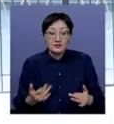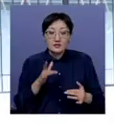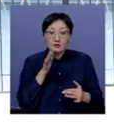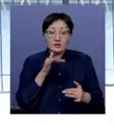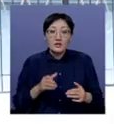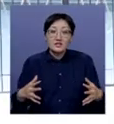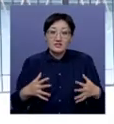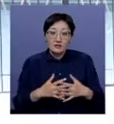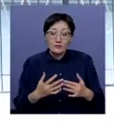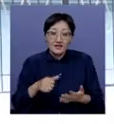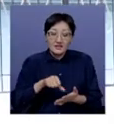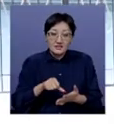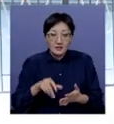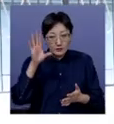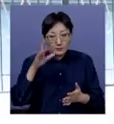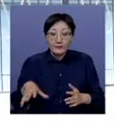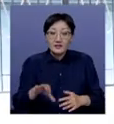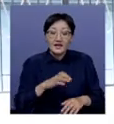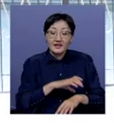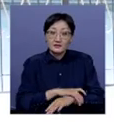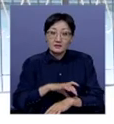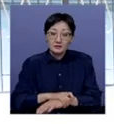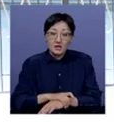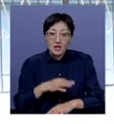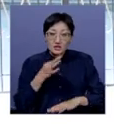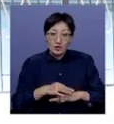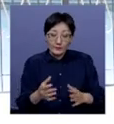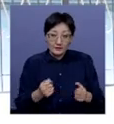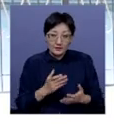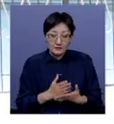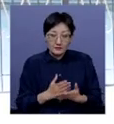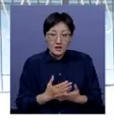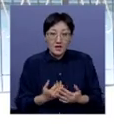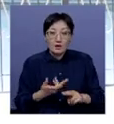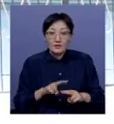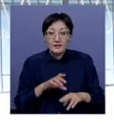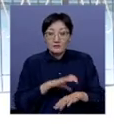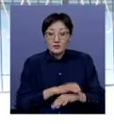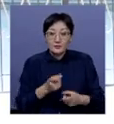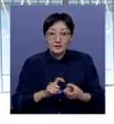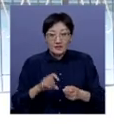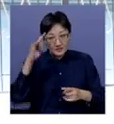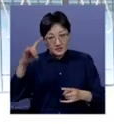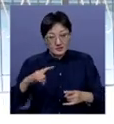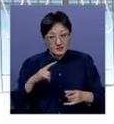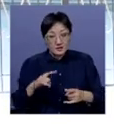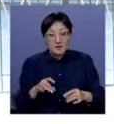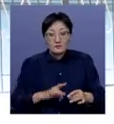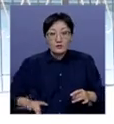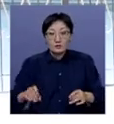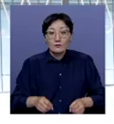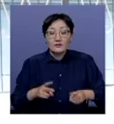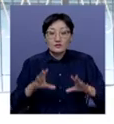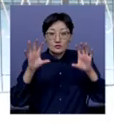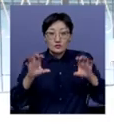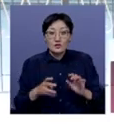уақытта төбелеске қатысушылардың барлығы анықталып, жауап алынды. Аталған дерек бойынша Қазақстан Республикасының қылмыстық